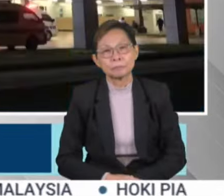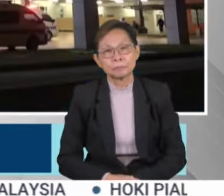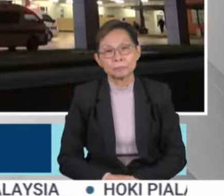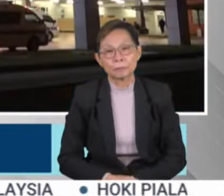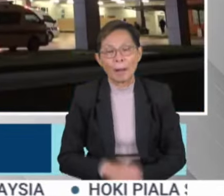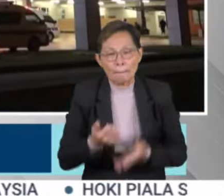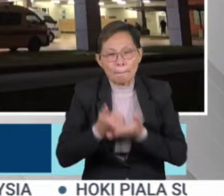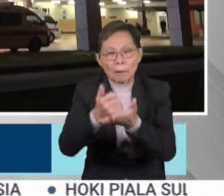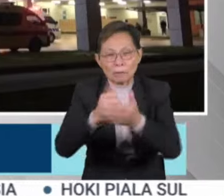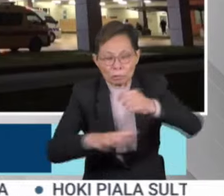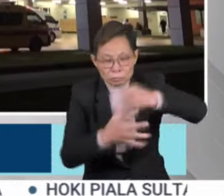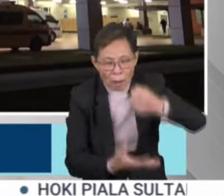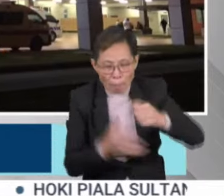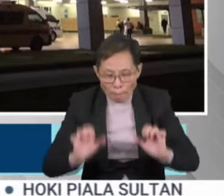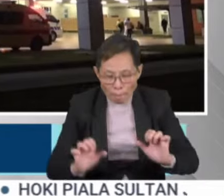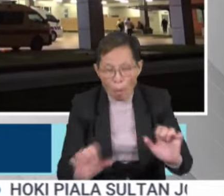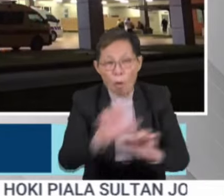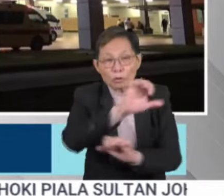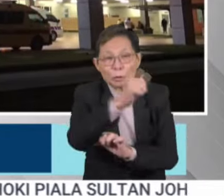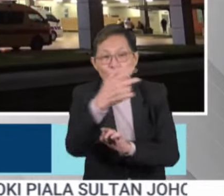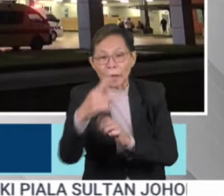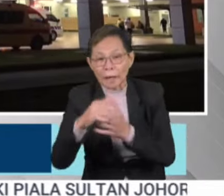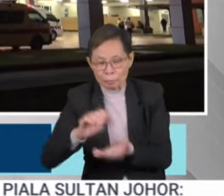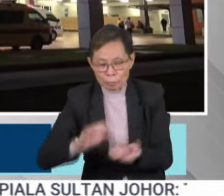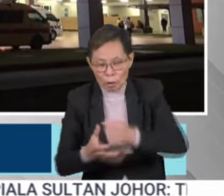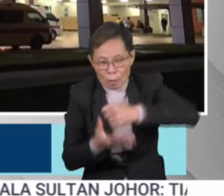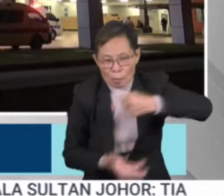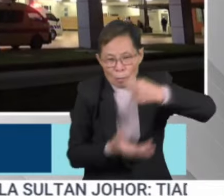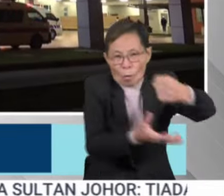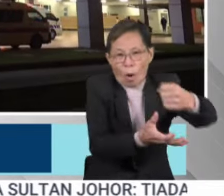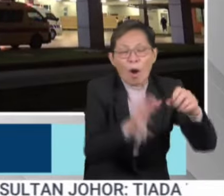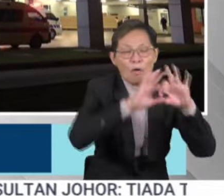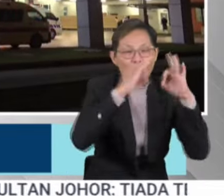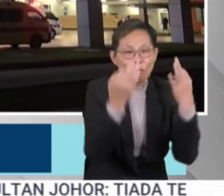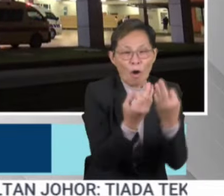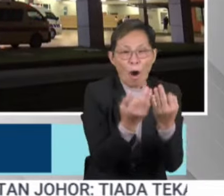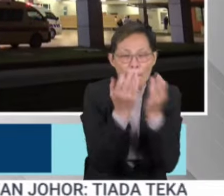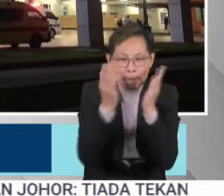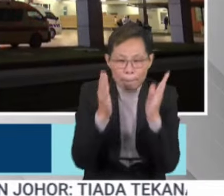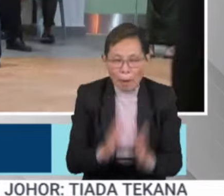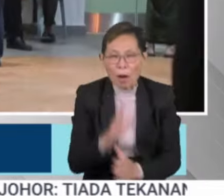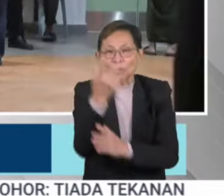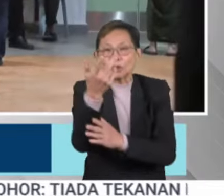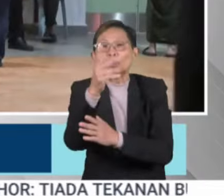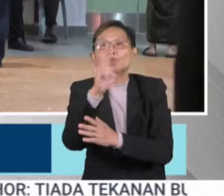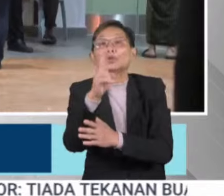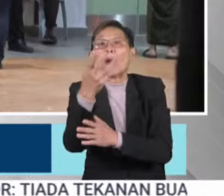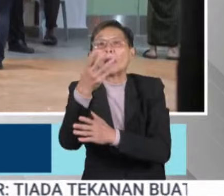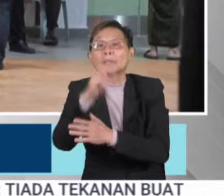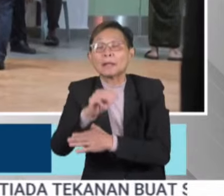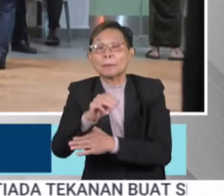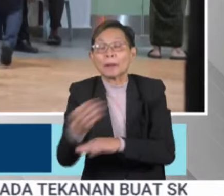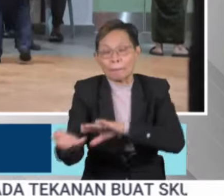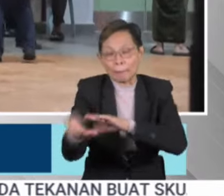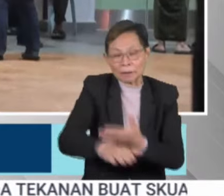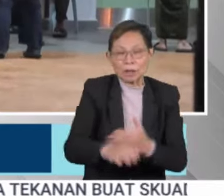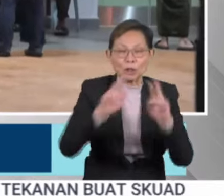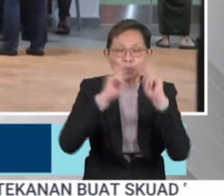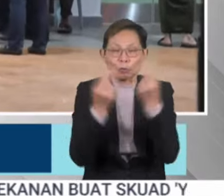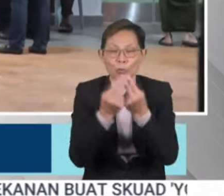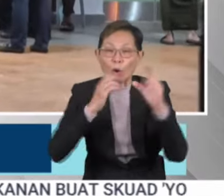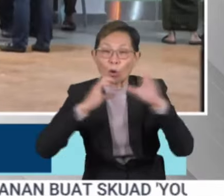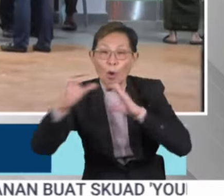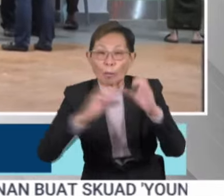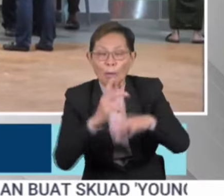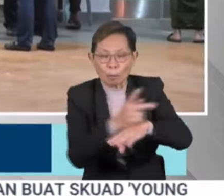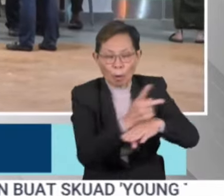Sementara itu, bantuan tabung kecemasan RM10,000 disalur kepada setiap keluarga penuntut UiTM Dungun yang maut. Jelas unit komunikasi